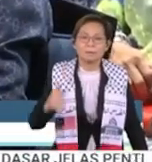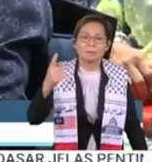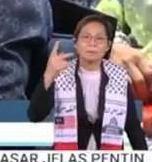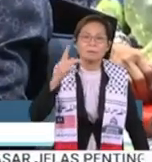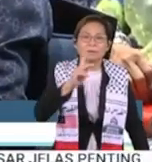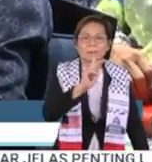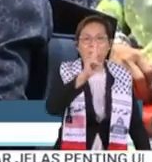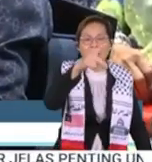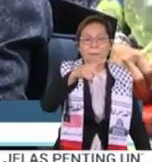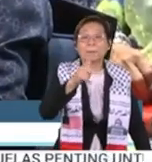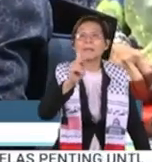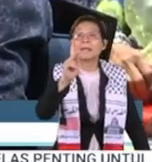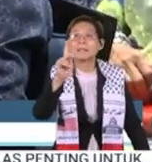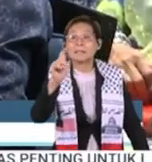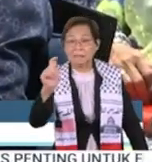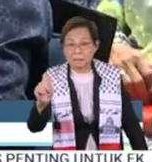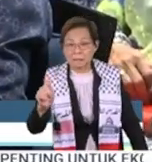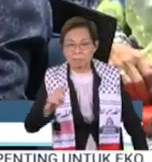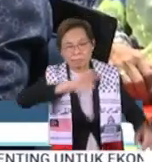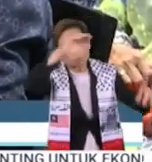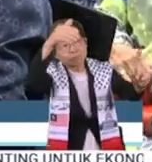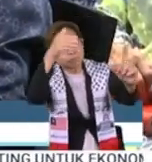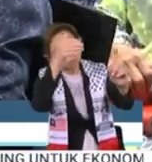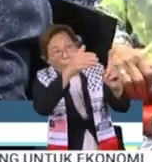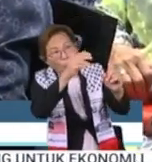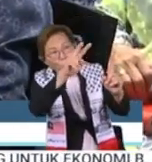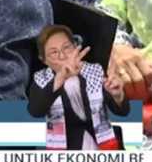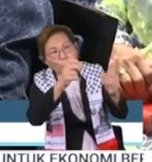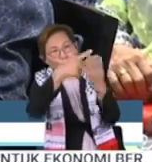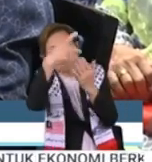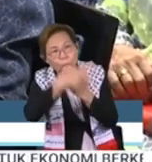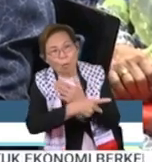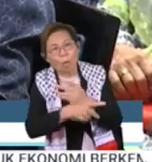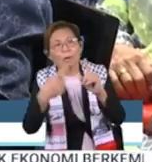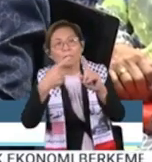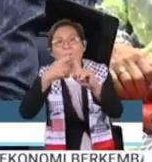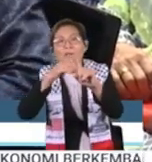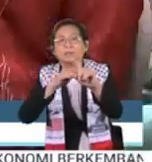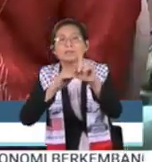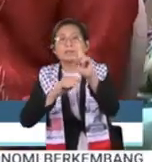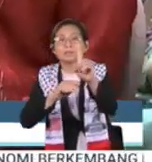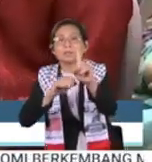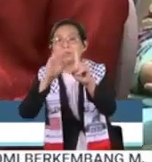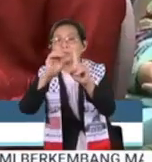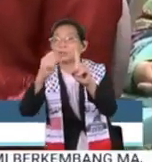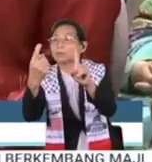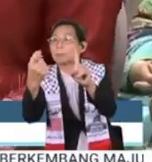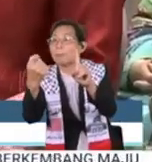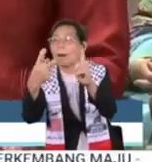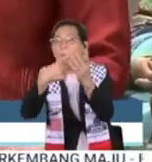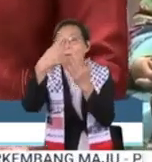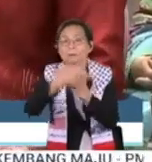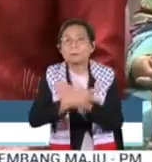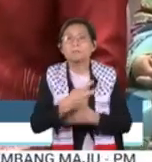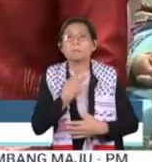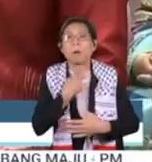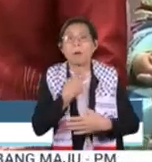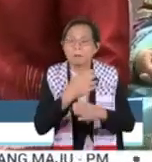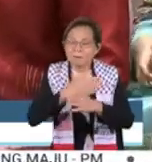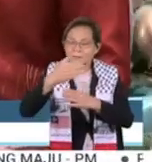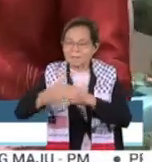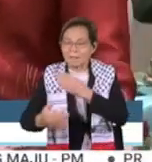Kementerian Pembangunan Kerajaan Tempatan KPKT sasar 20 projek dari 111 projek terbengkalai dapat diselesaikan pada tahun